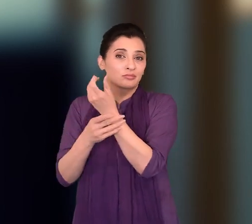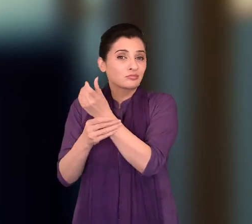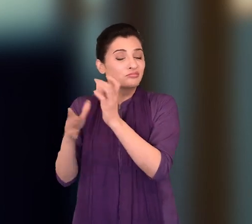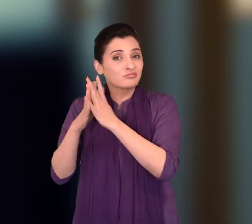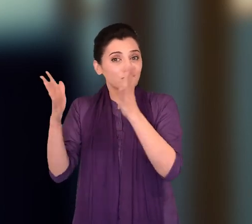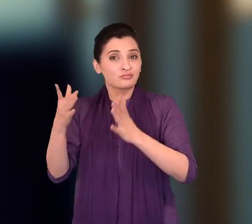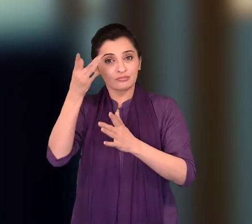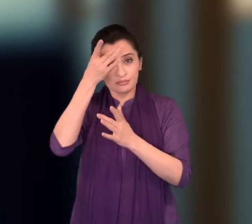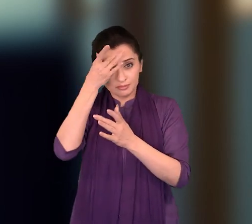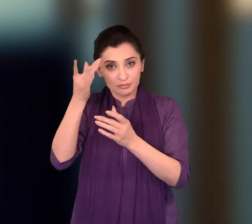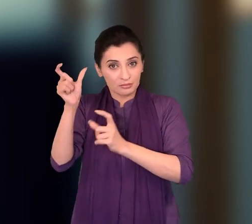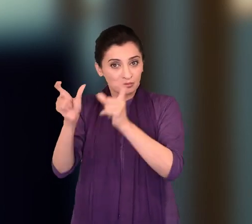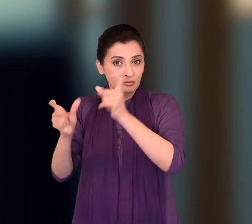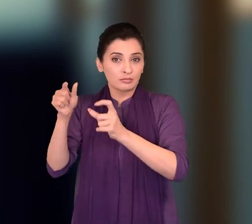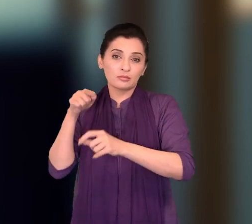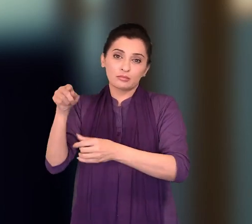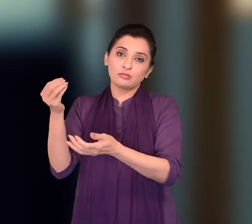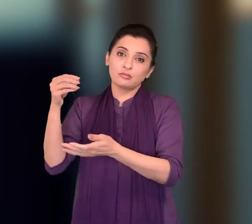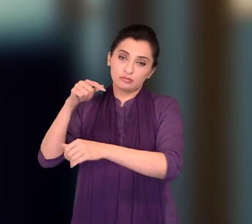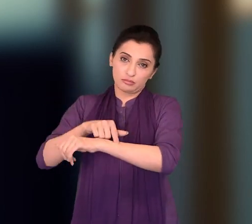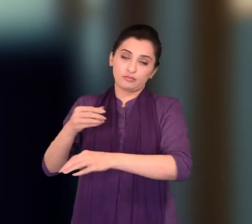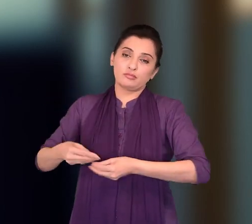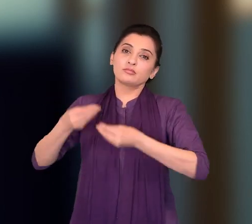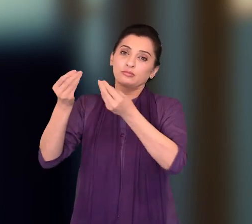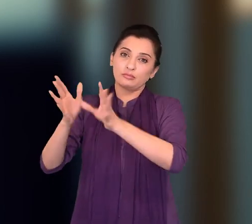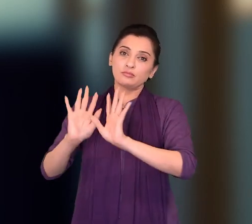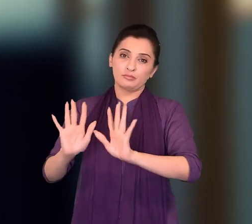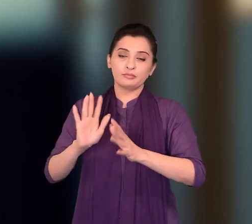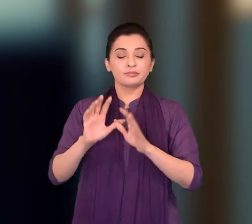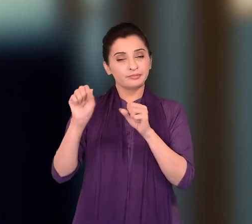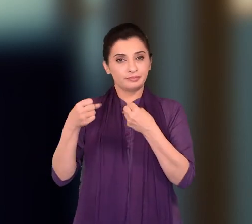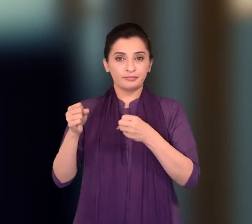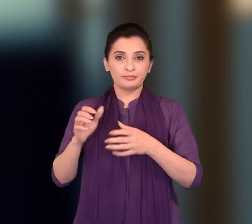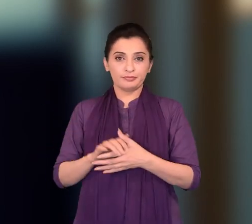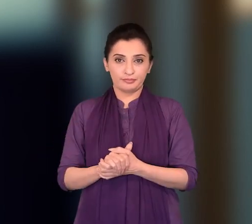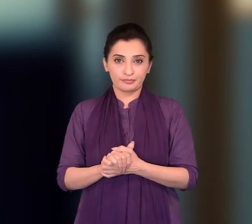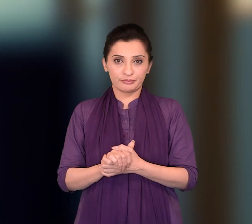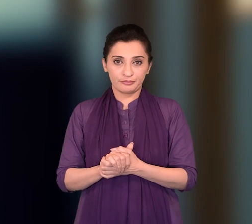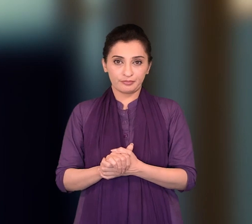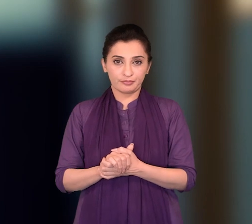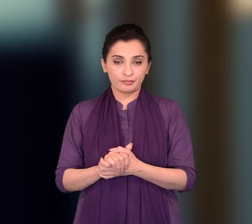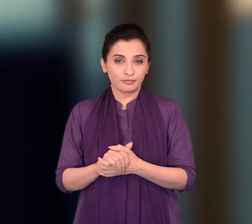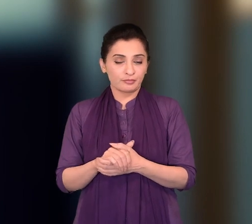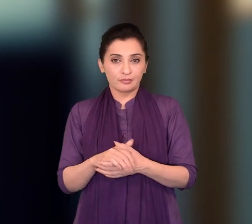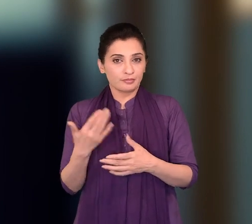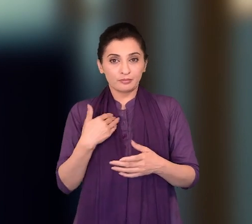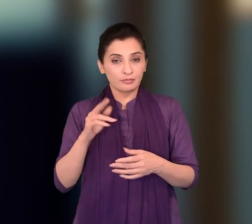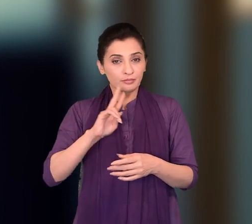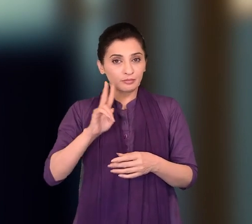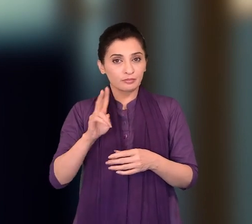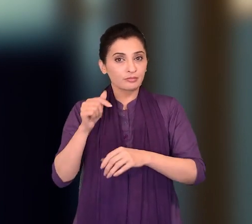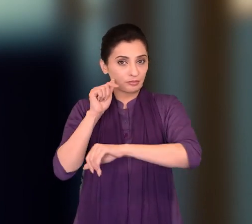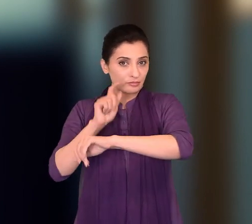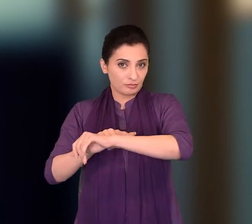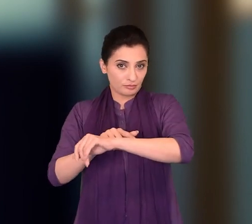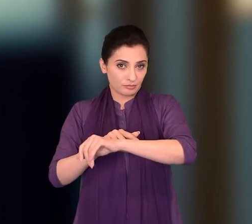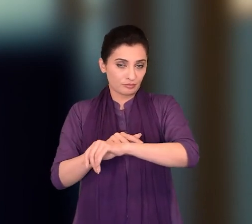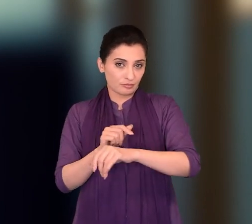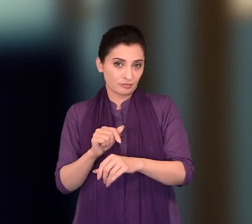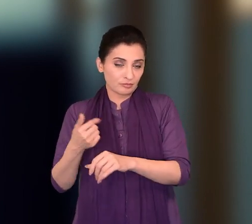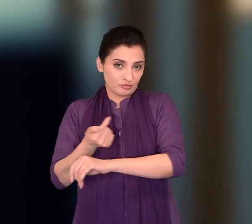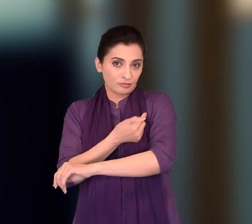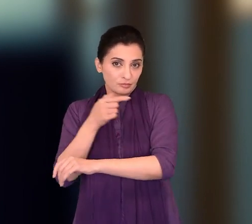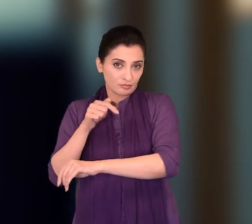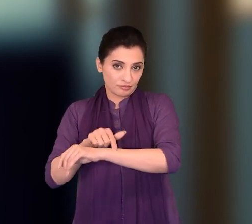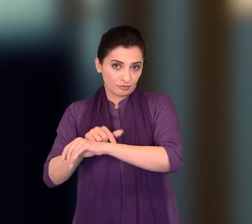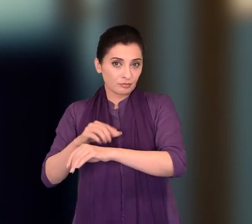مریض کو جینونلی اس کی ضرورت ہوتی ہے. تو یہ دو دھاری تلوار ہے جس کا میں ذکر کروں گی کہ اس